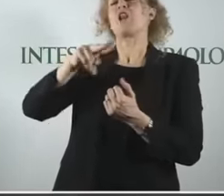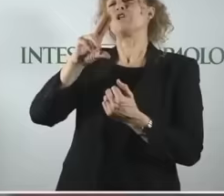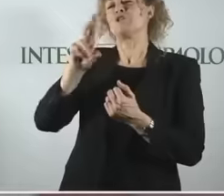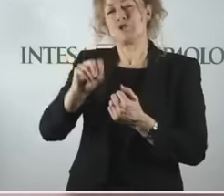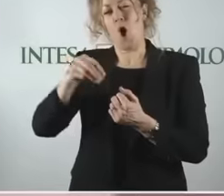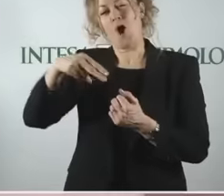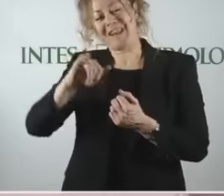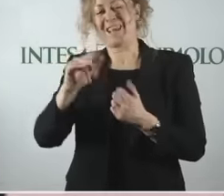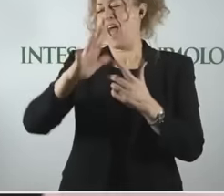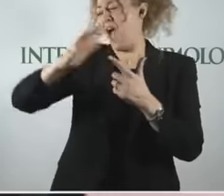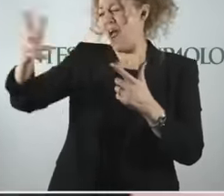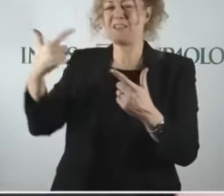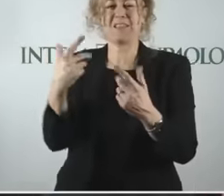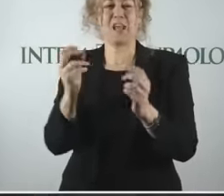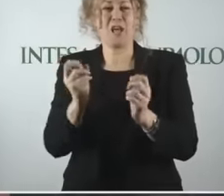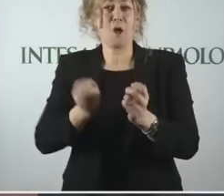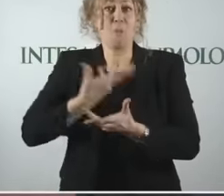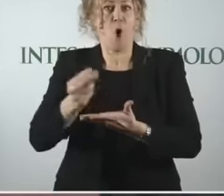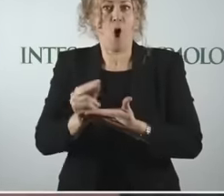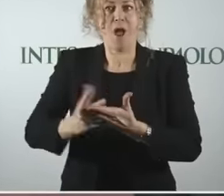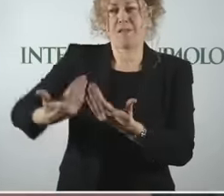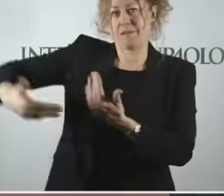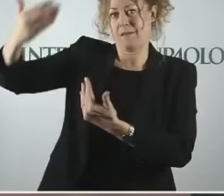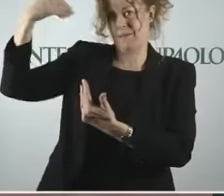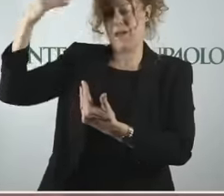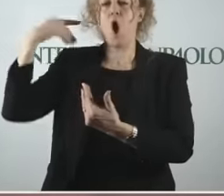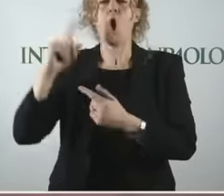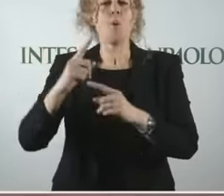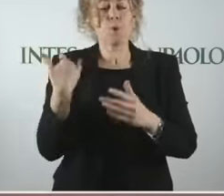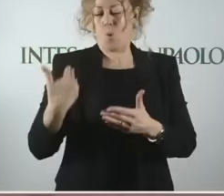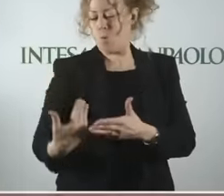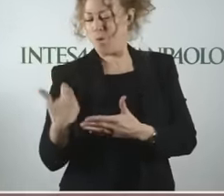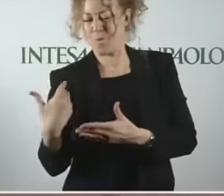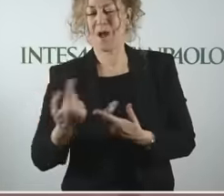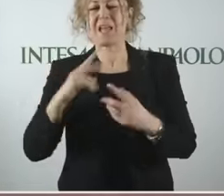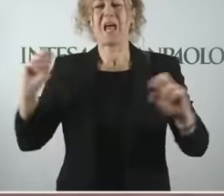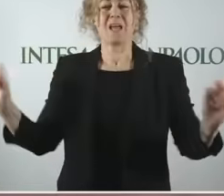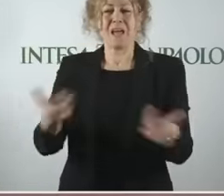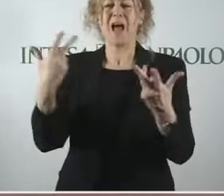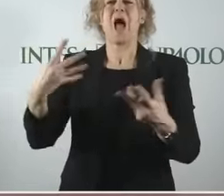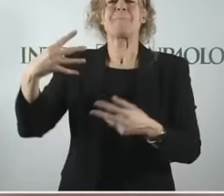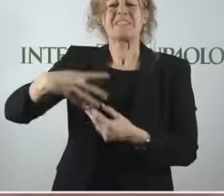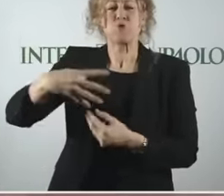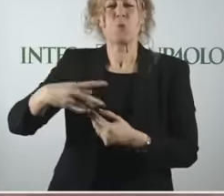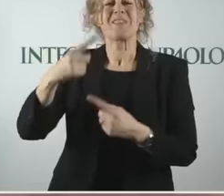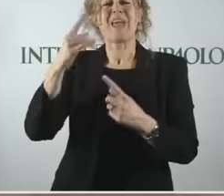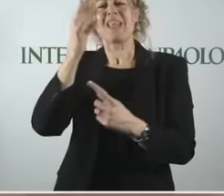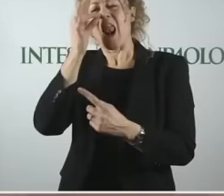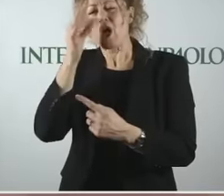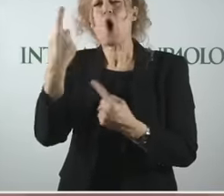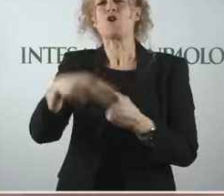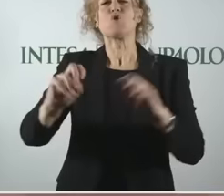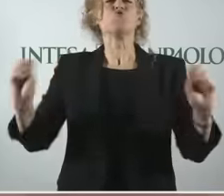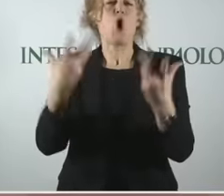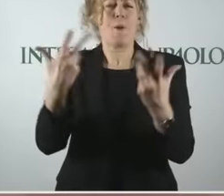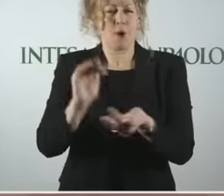eccetera oppure quelli più recenti come lo sciopero del pane delle Rose del Massachusetts eccetera eccetera però